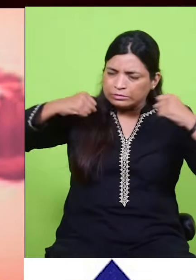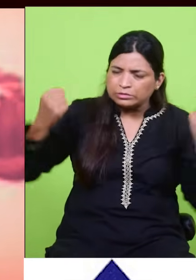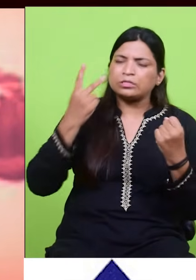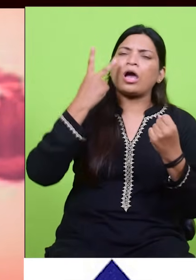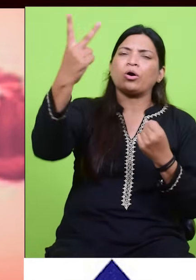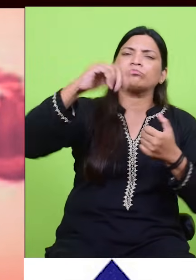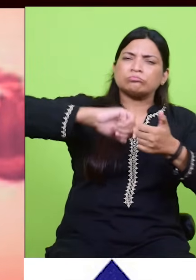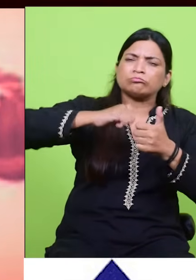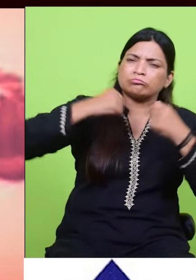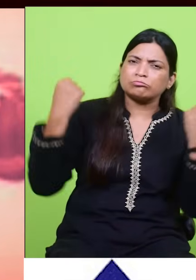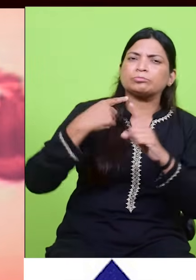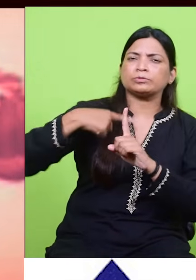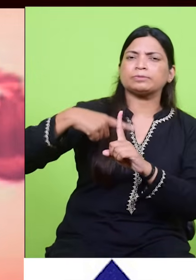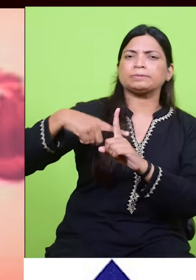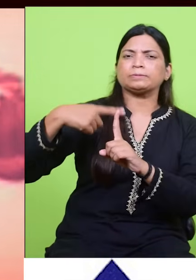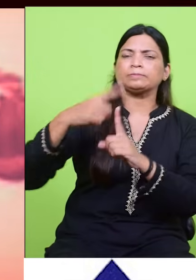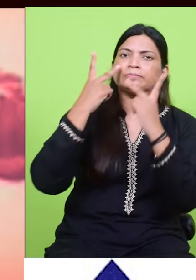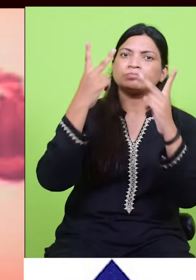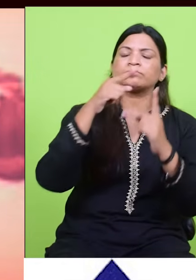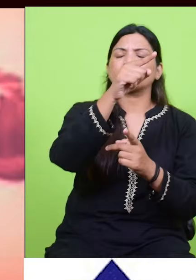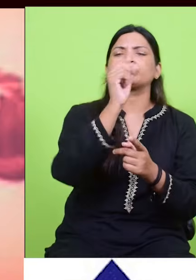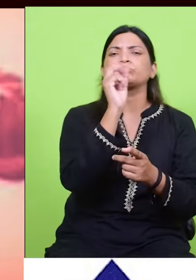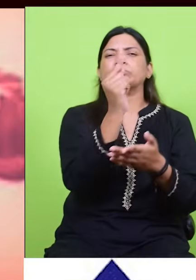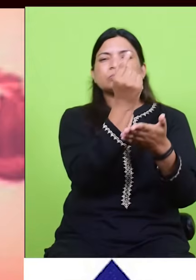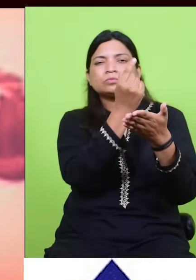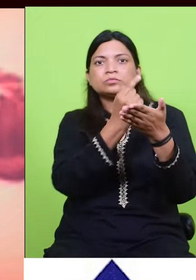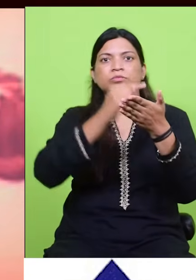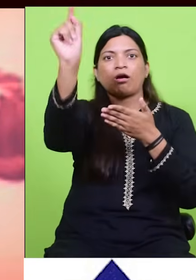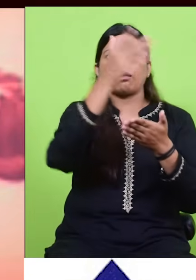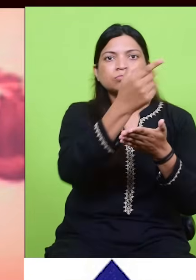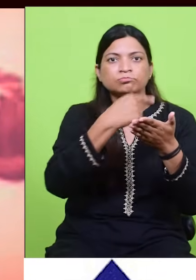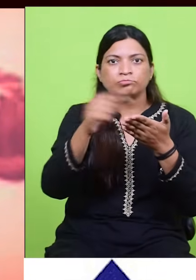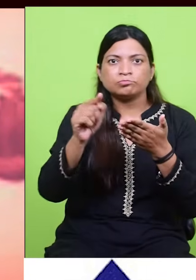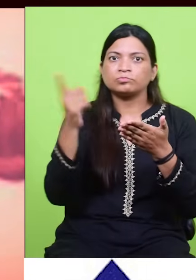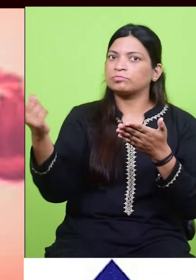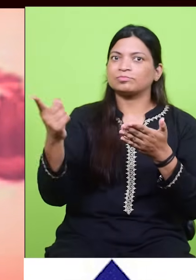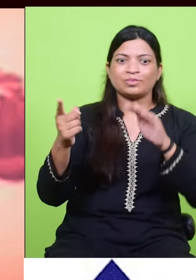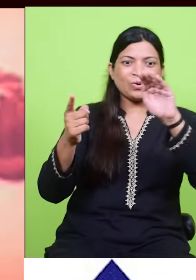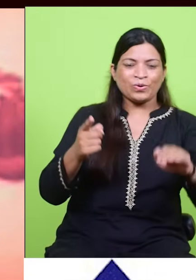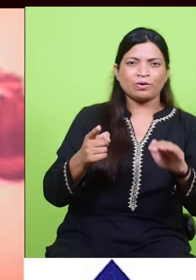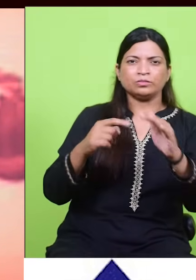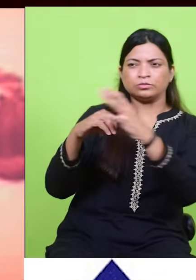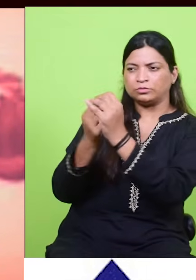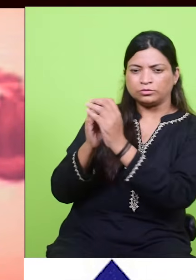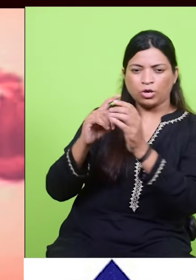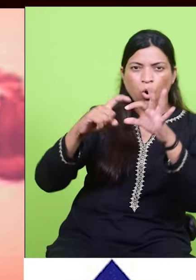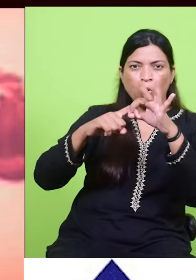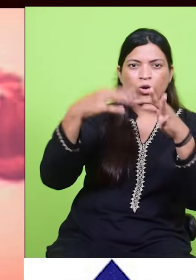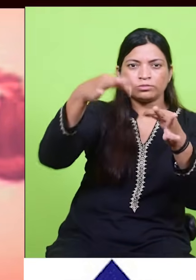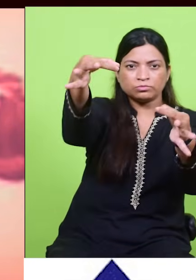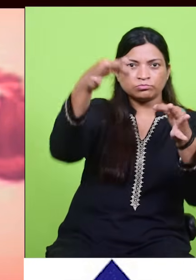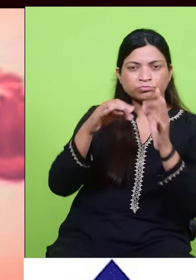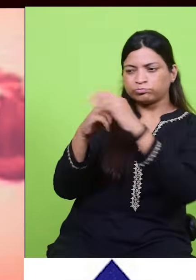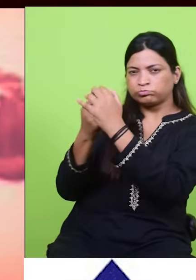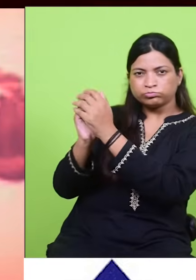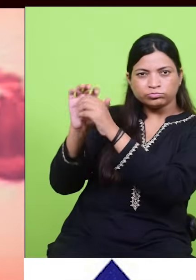डेफ ब्लाइंड है और अपनी डेफ राइटर के साथ में एग्ज़ाम देने आ रही है। तो उन्होंने ओके करा, उसने पूरा पेपर को साइन में पढ़ के गुरदीप को